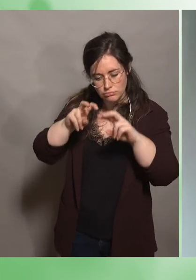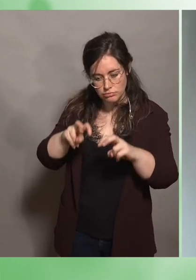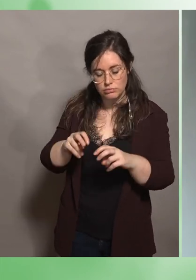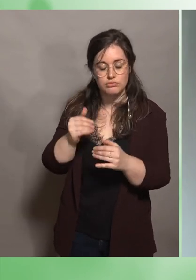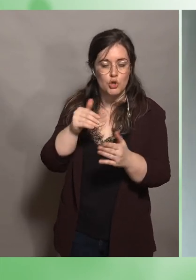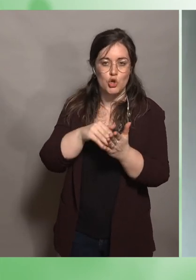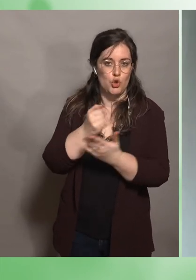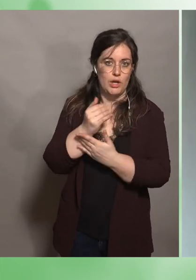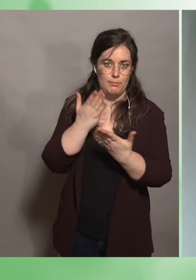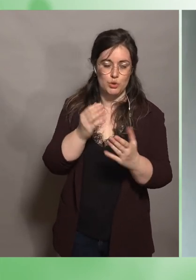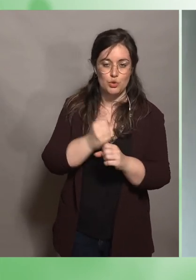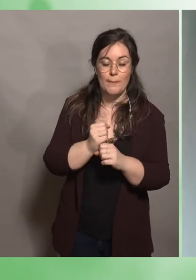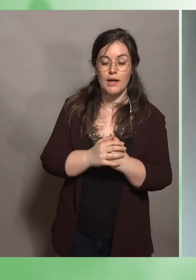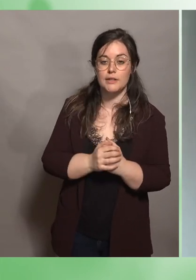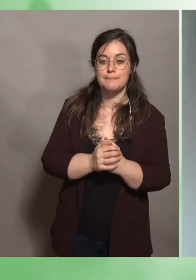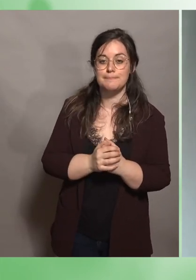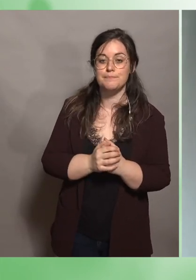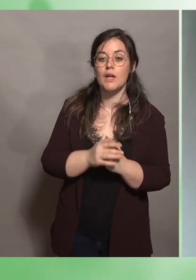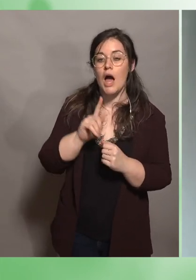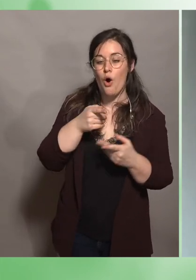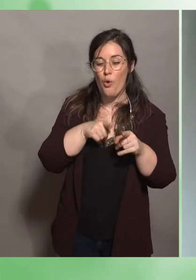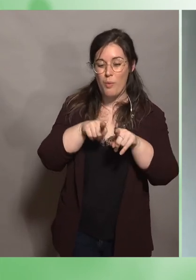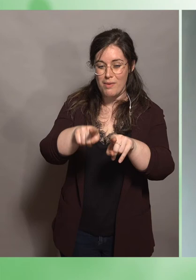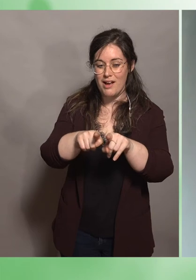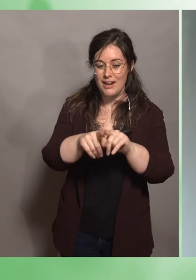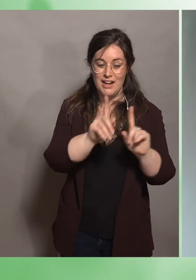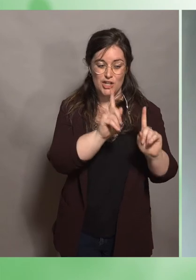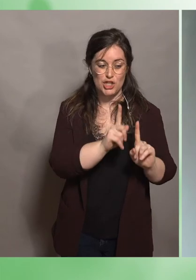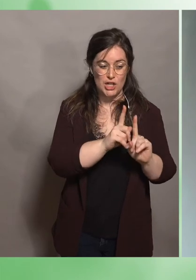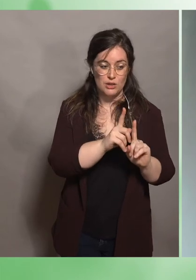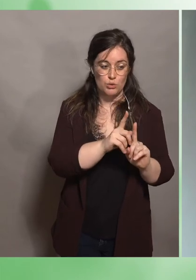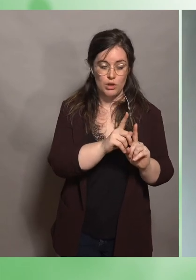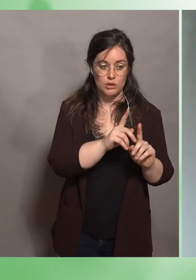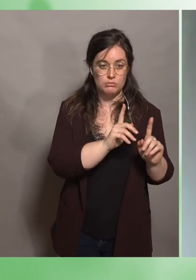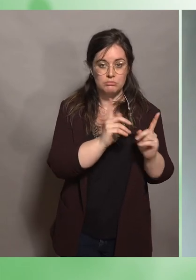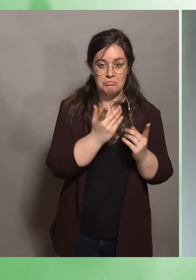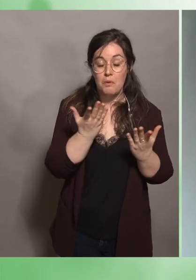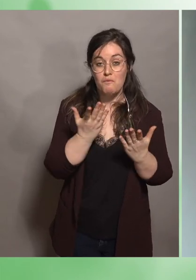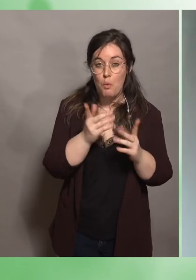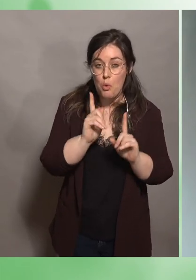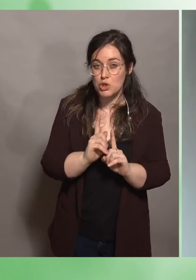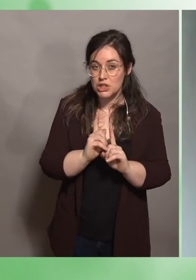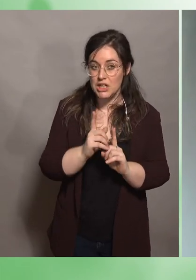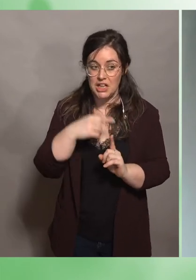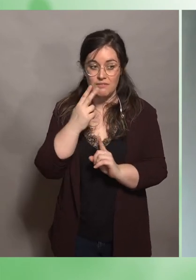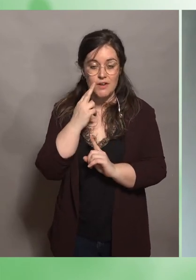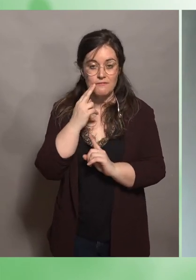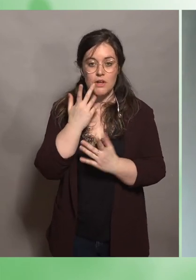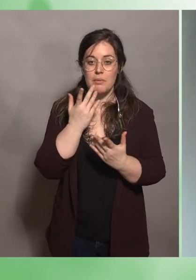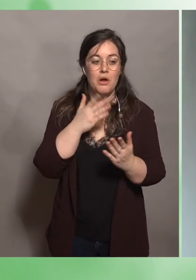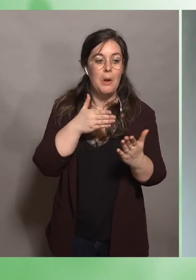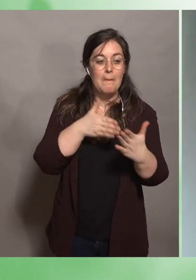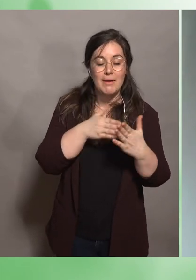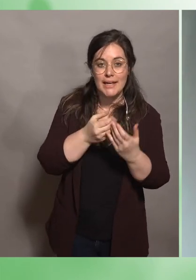tut. Wir haben dann aber auch parallel sowas wie eine Standortbestimmung einmal gemacht. Wo stehen wir denn tatsächlich zum Thema